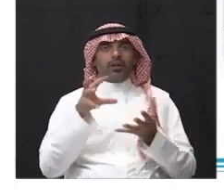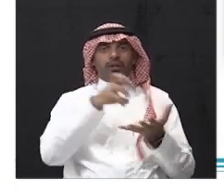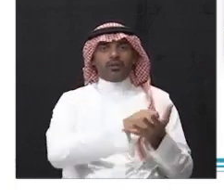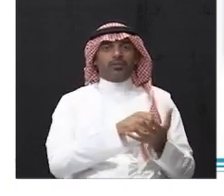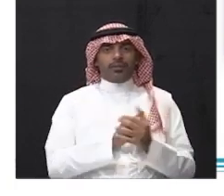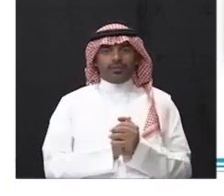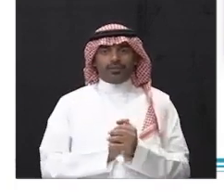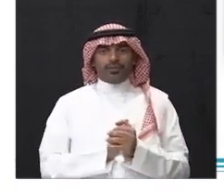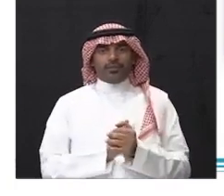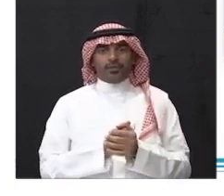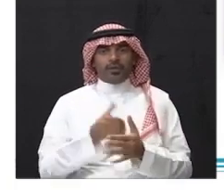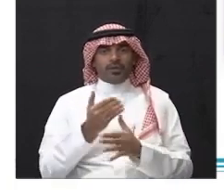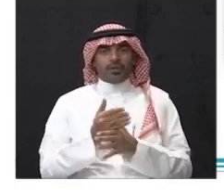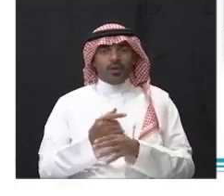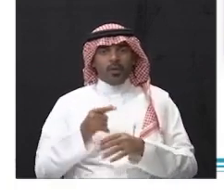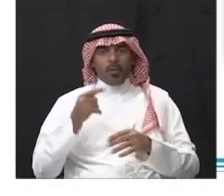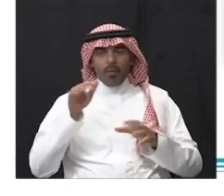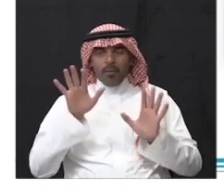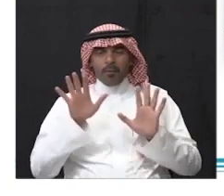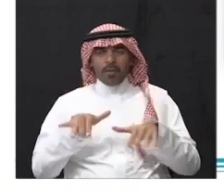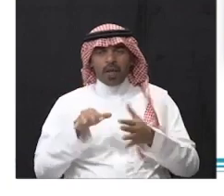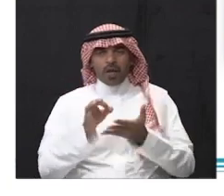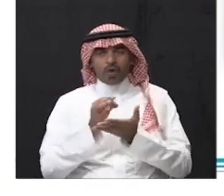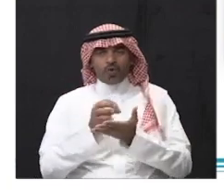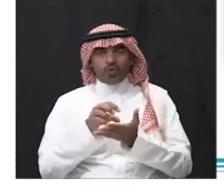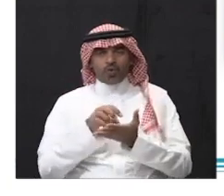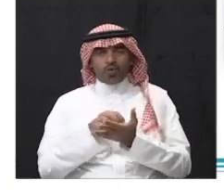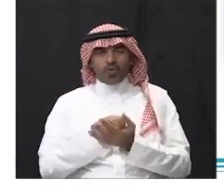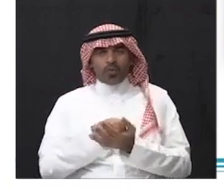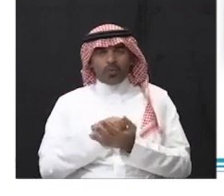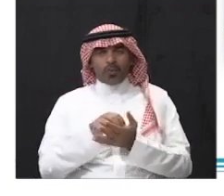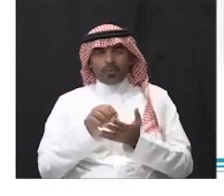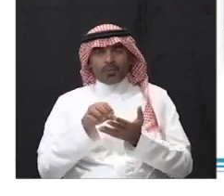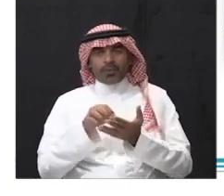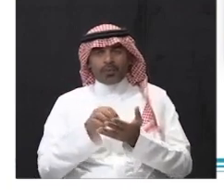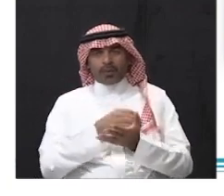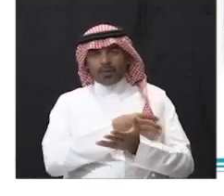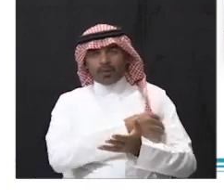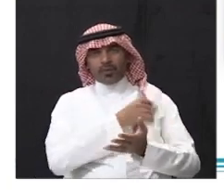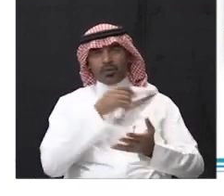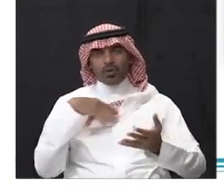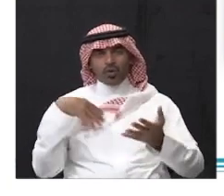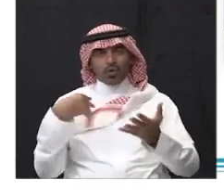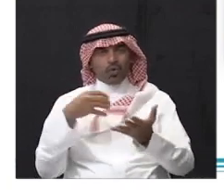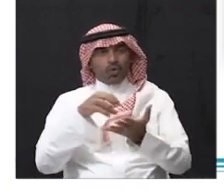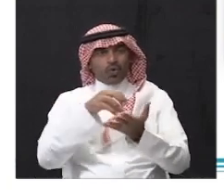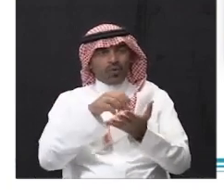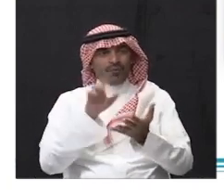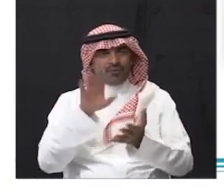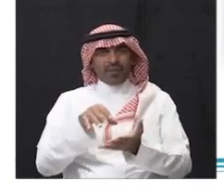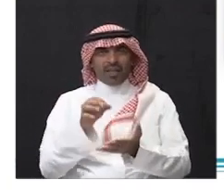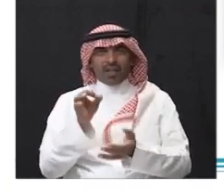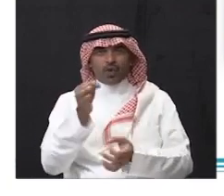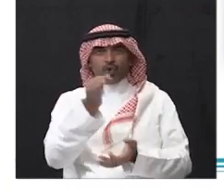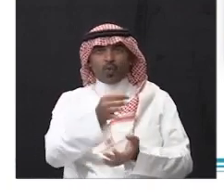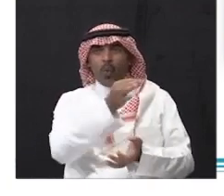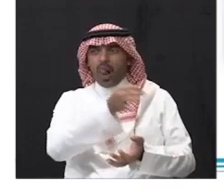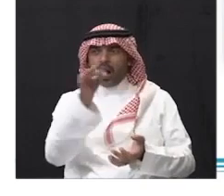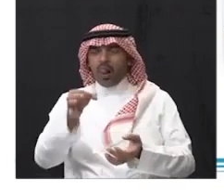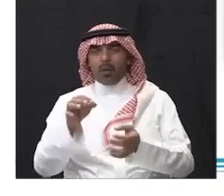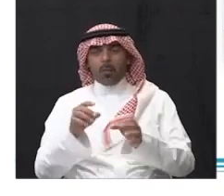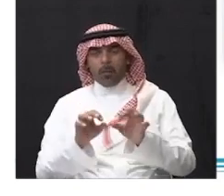بمواقعها الاستراتيجية التي دفعت بعض الدول الاستعمارية إلى التنافس على